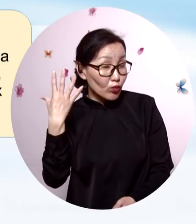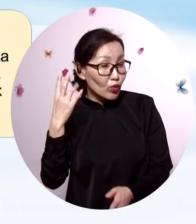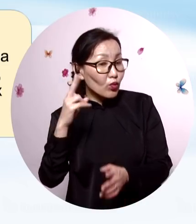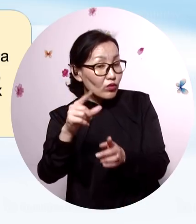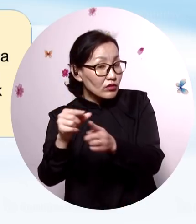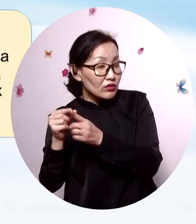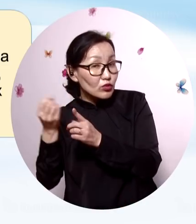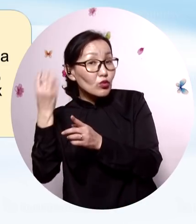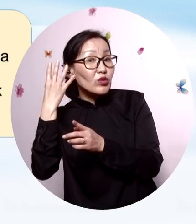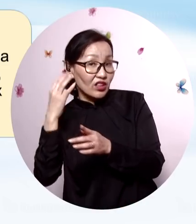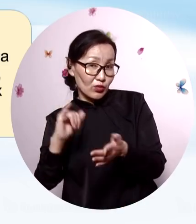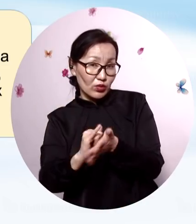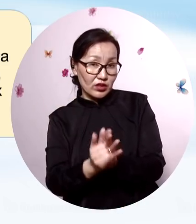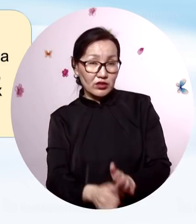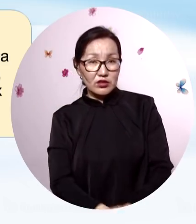байна.